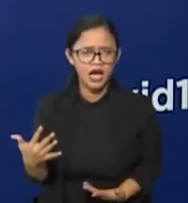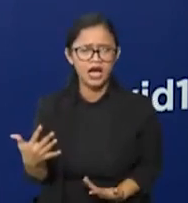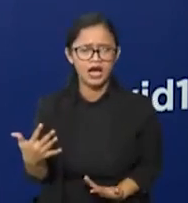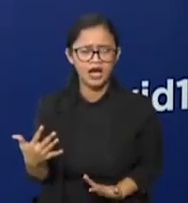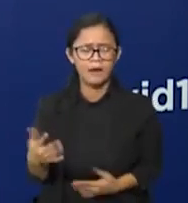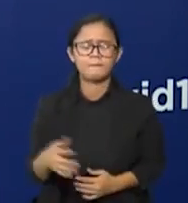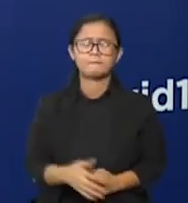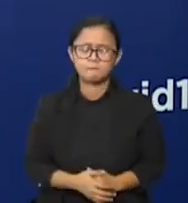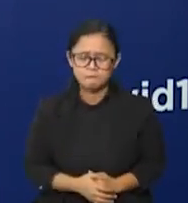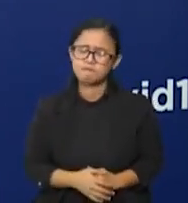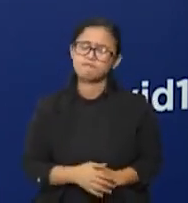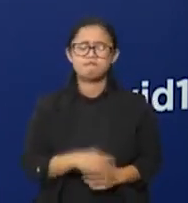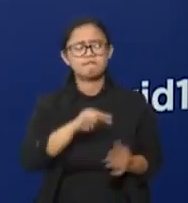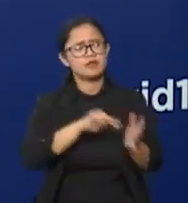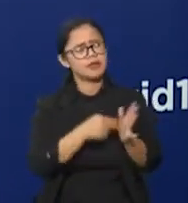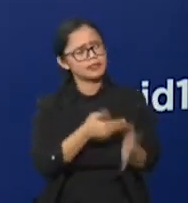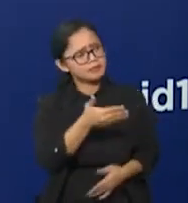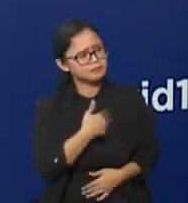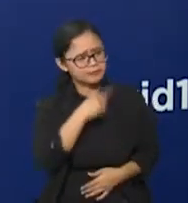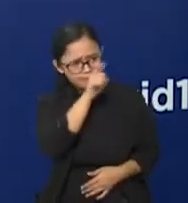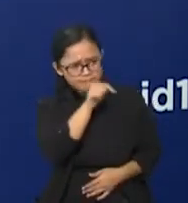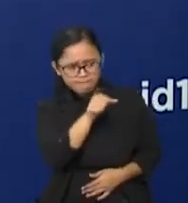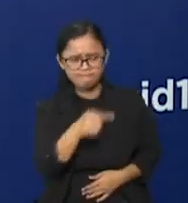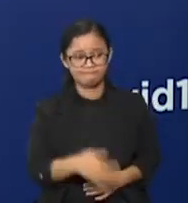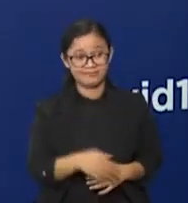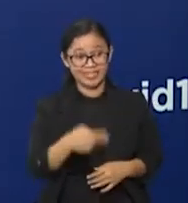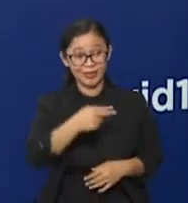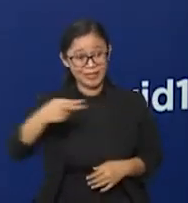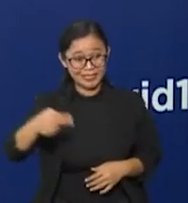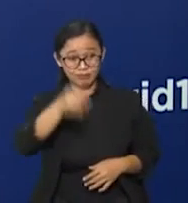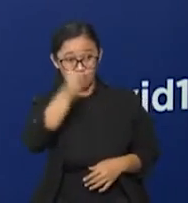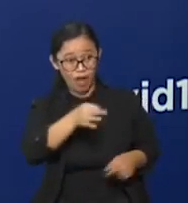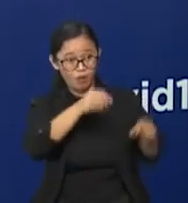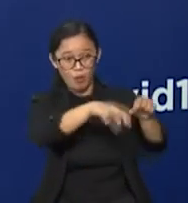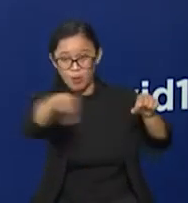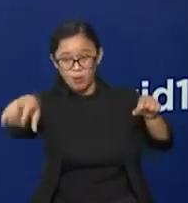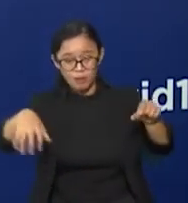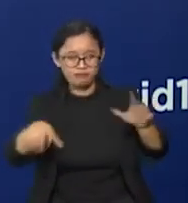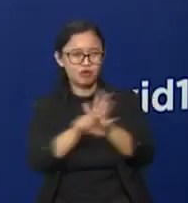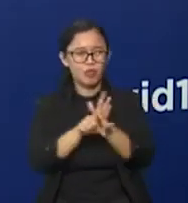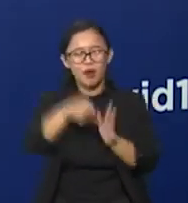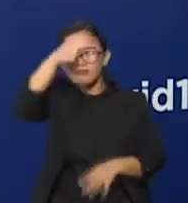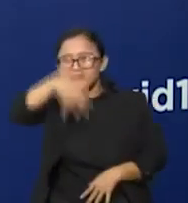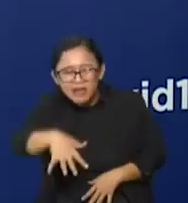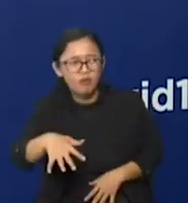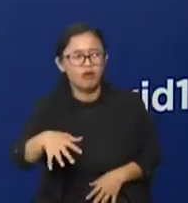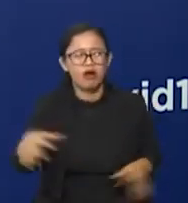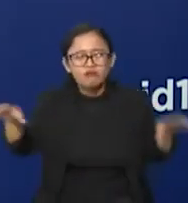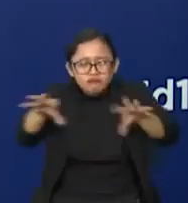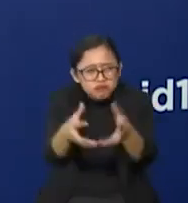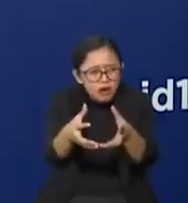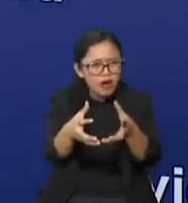kalau melihat Sisi geografis Indonesia yang kepulauan ini kita diuntungkan produk dibandingkan misalnya Singapura atau Mayang mainland begitu